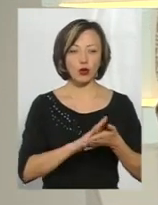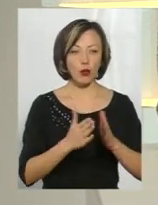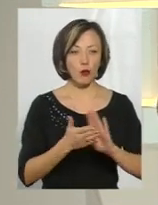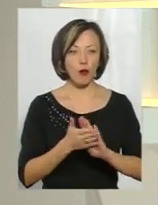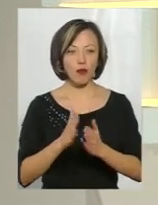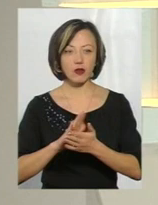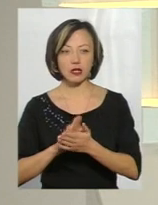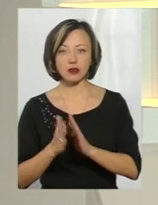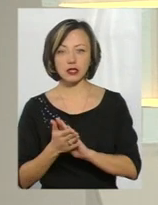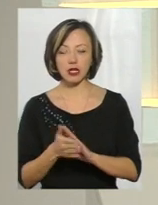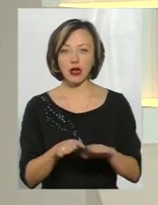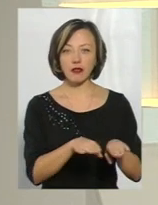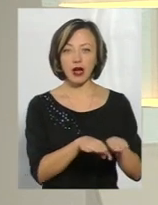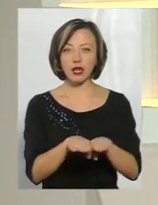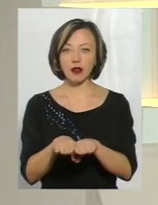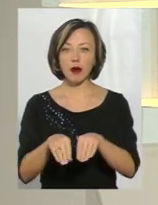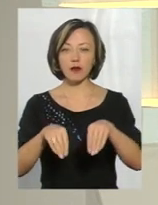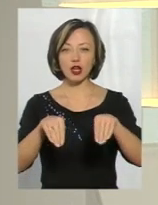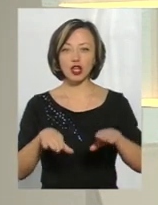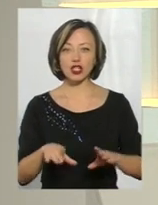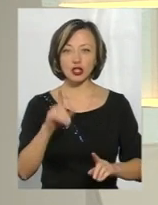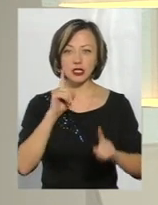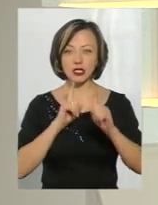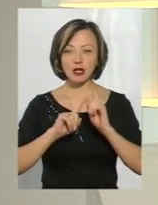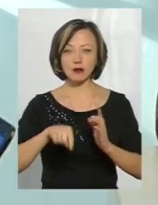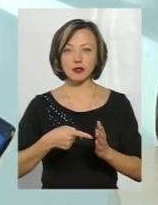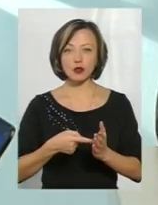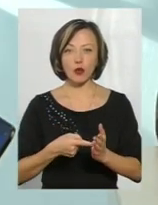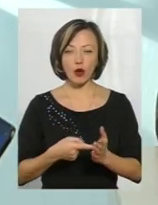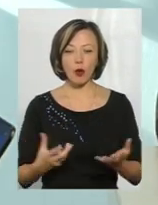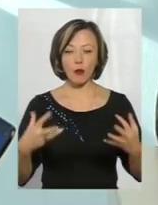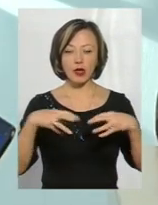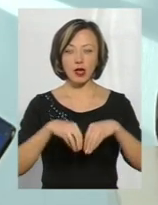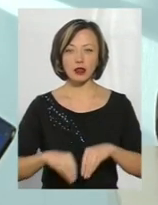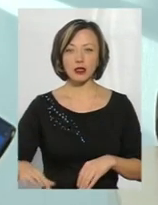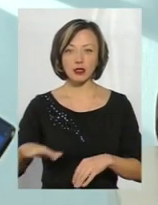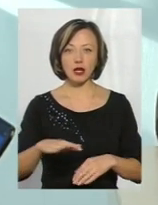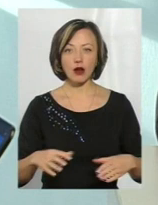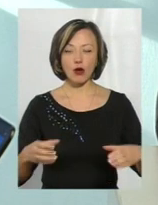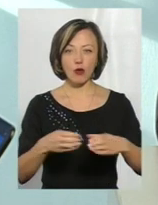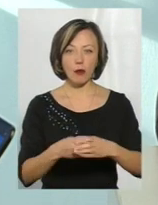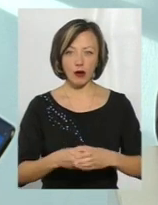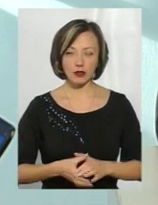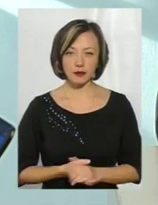на етапі отих рішень сесій Красилівської міської об'єднаної